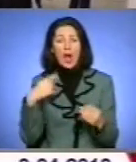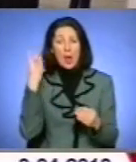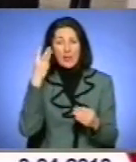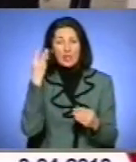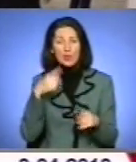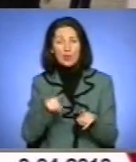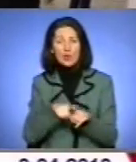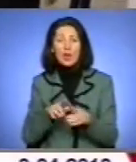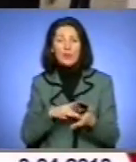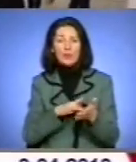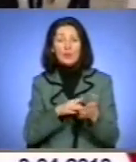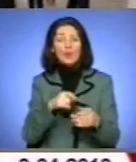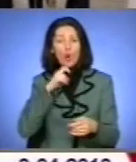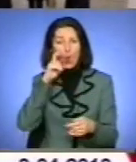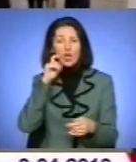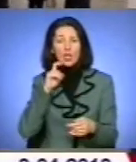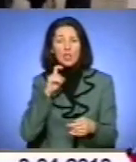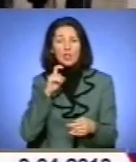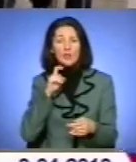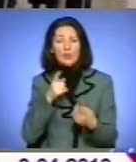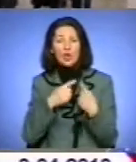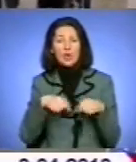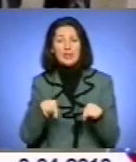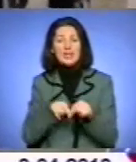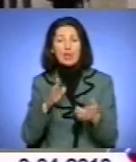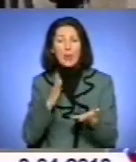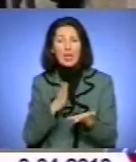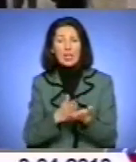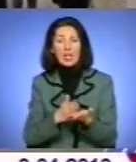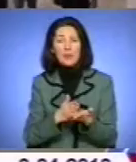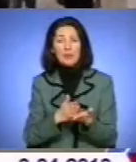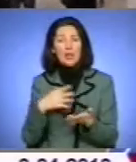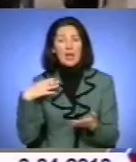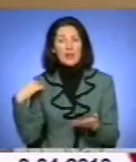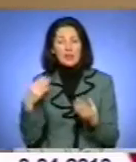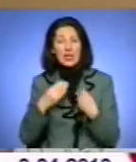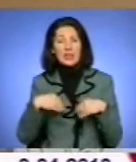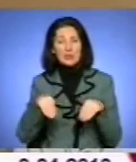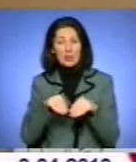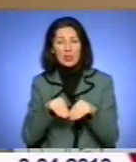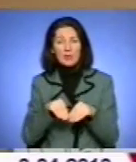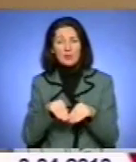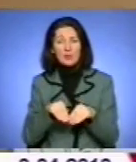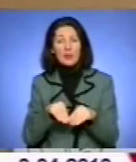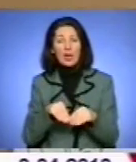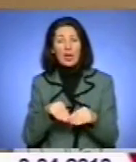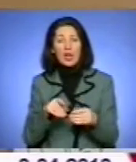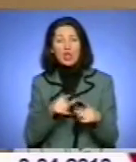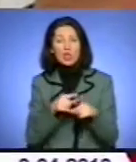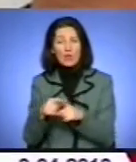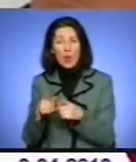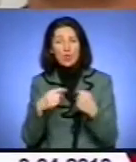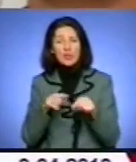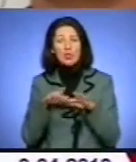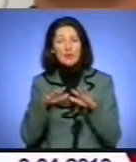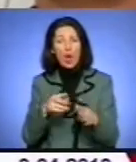вона піде по Україні. Організаторами є Львівська спілка. За словами організаторів заходу,